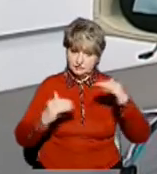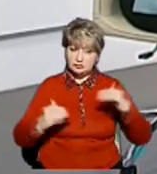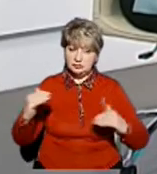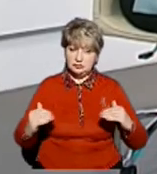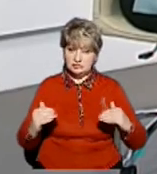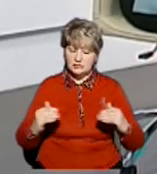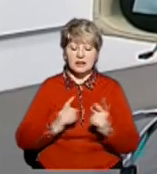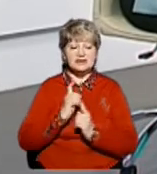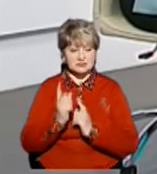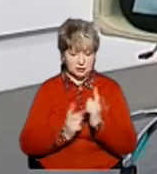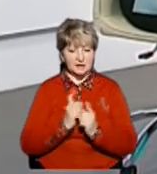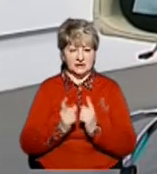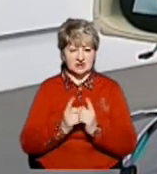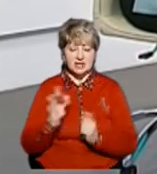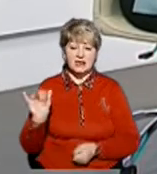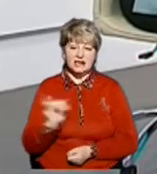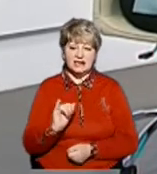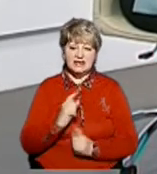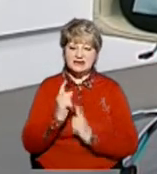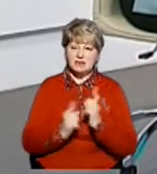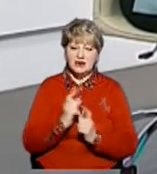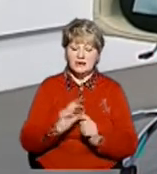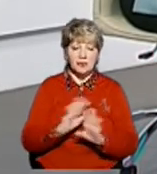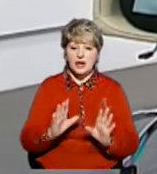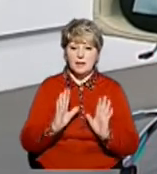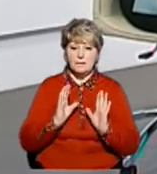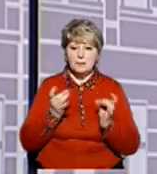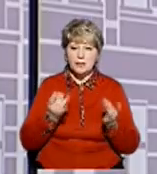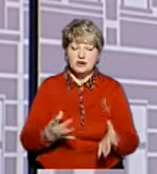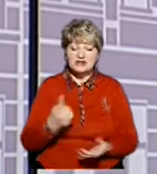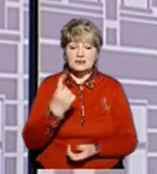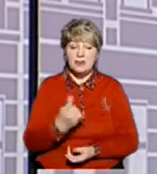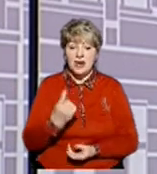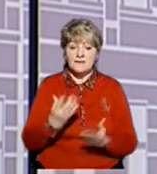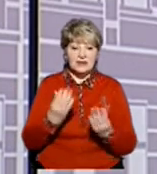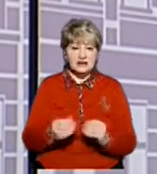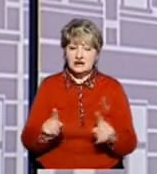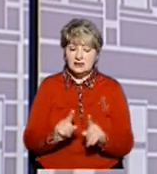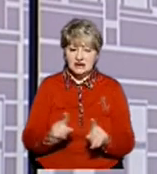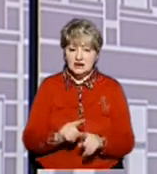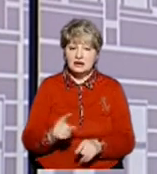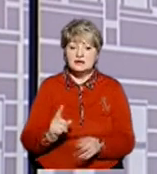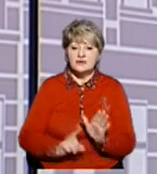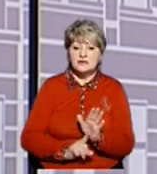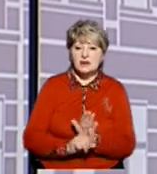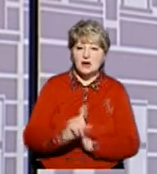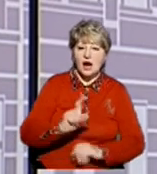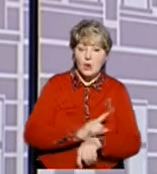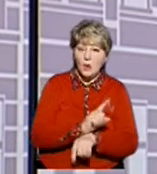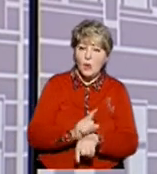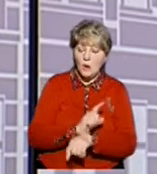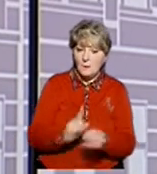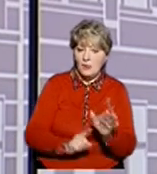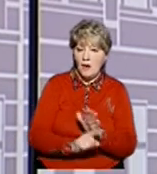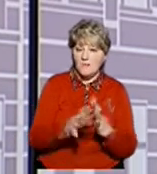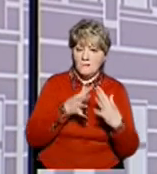Однозначно змінився, і змінився він не те, що з перших днів, а з перших годин початку війни. Якщо